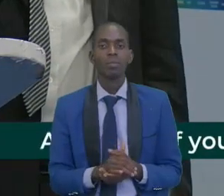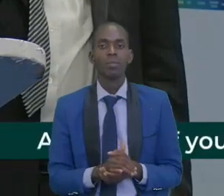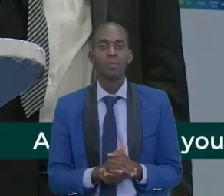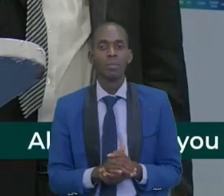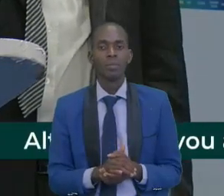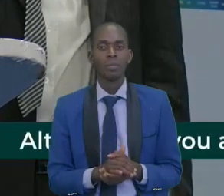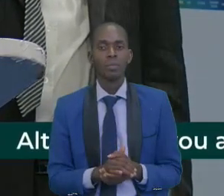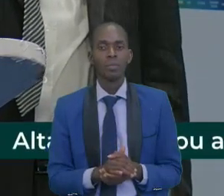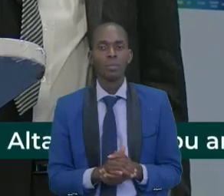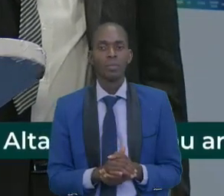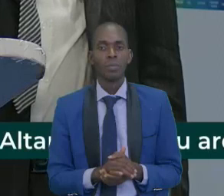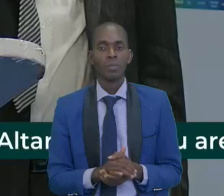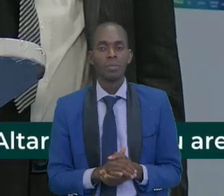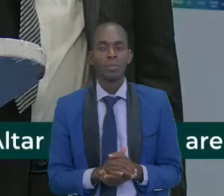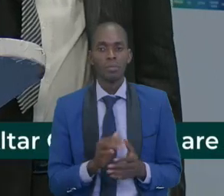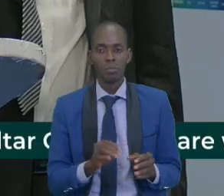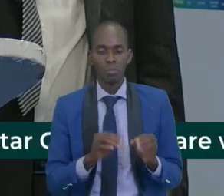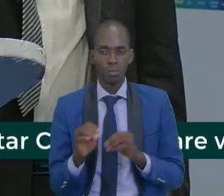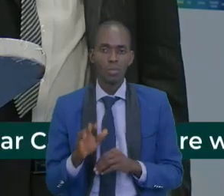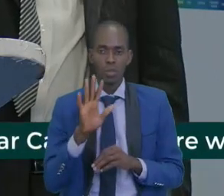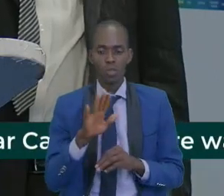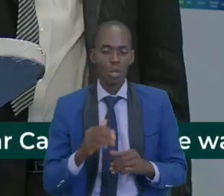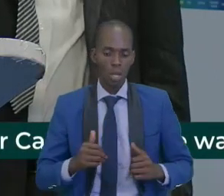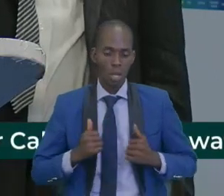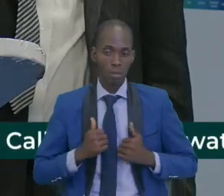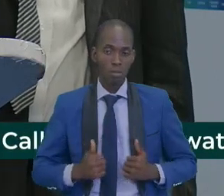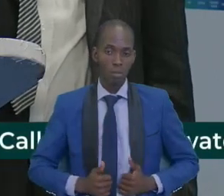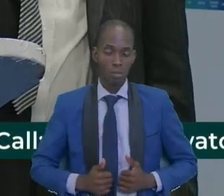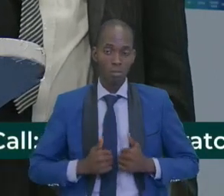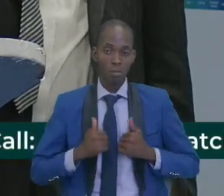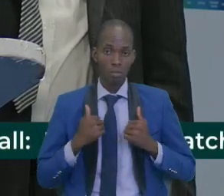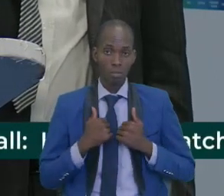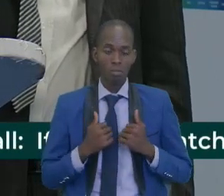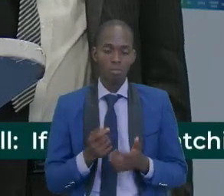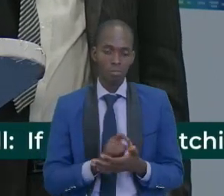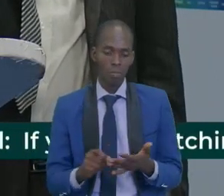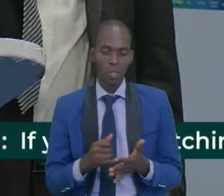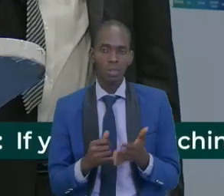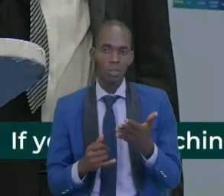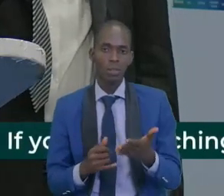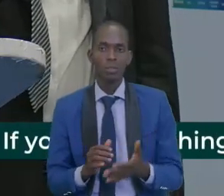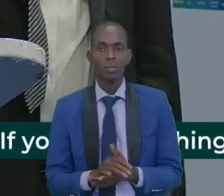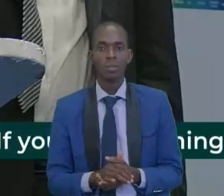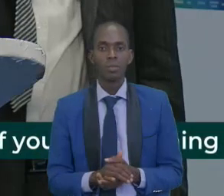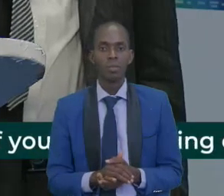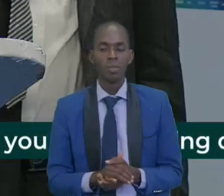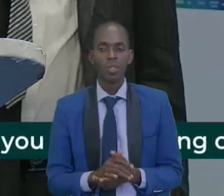Vous mettez votre adresse. You put your address. Le quartier. The